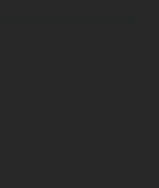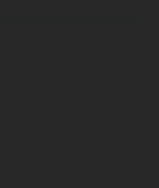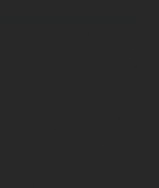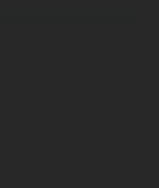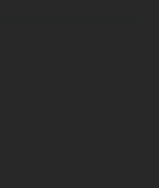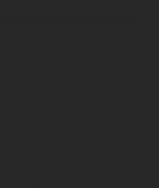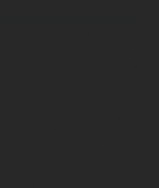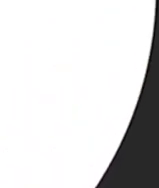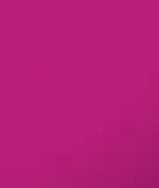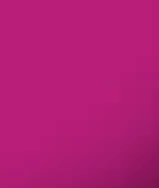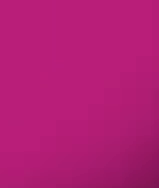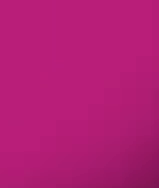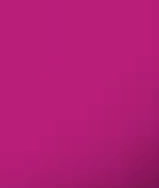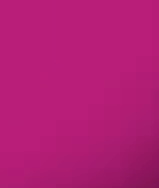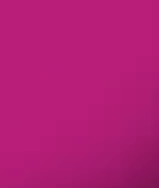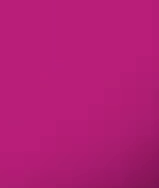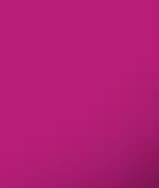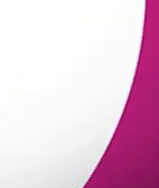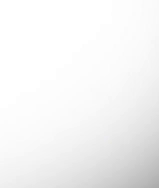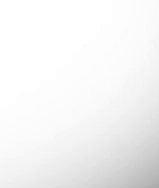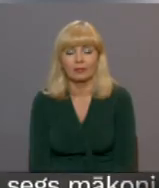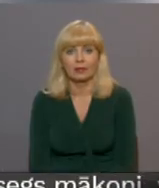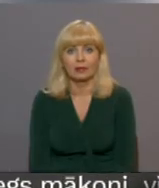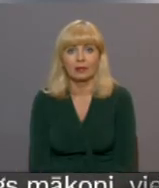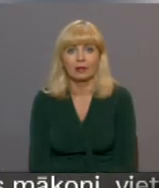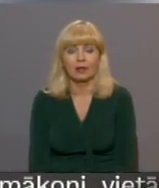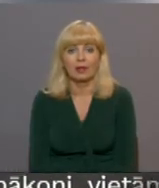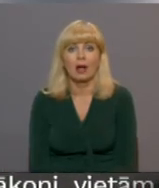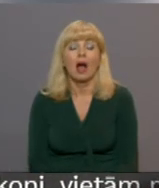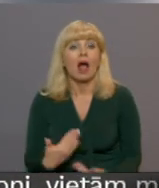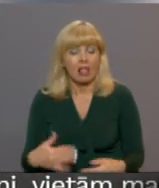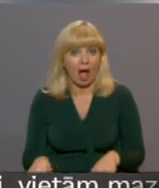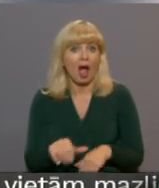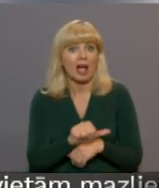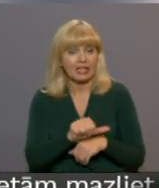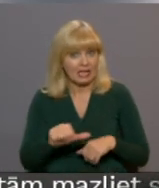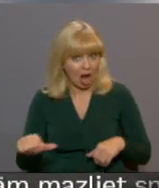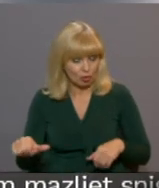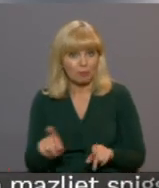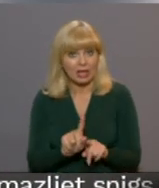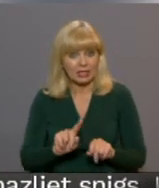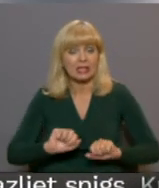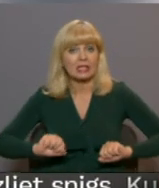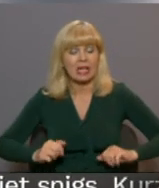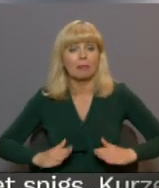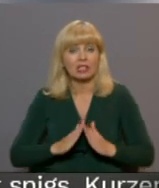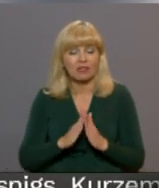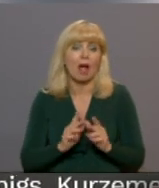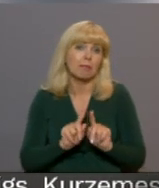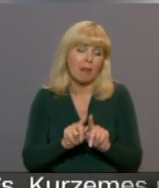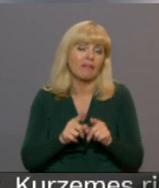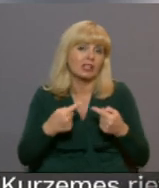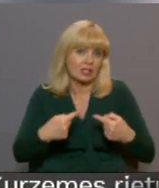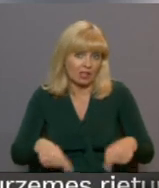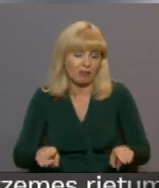Re, viss ēters ir te! Lai gan ierobežojumi liek šos Ziemassvētkus pavadīt citādāk nekā